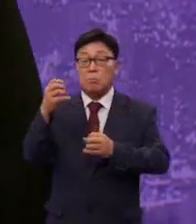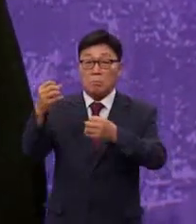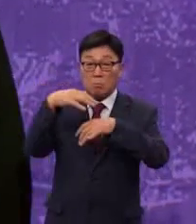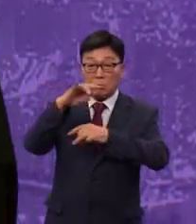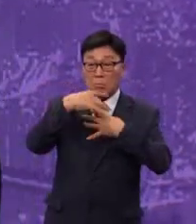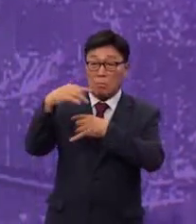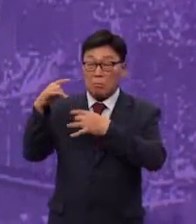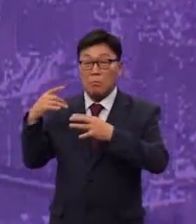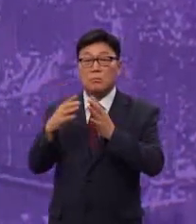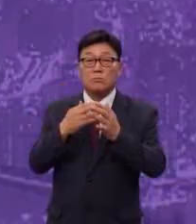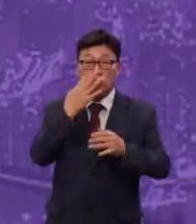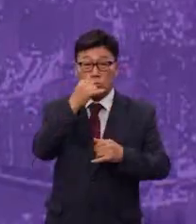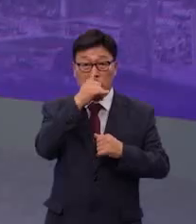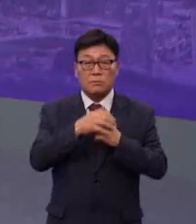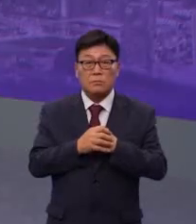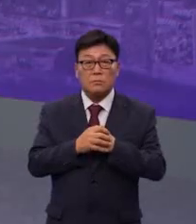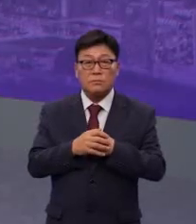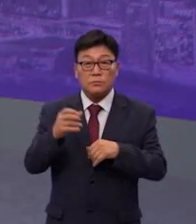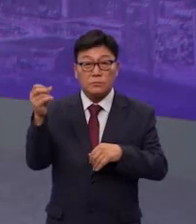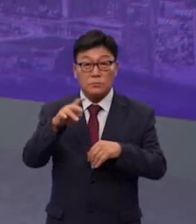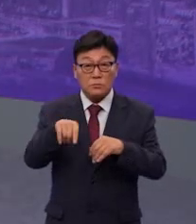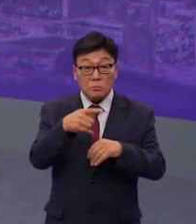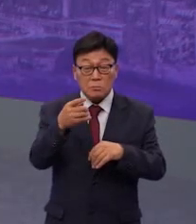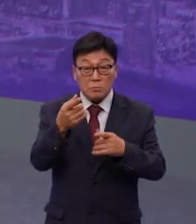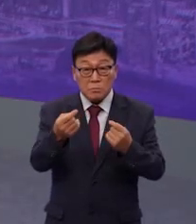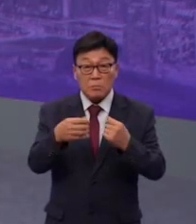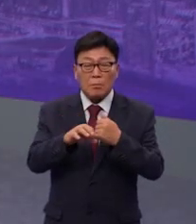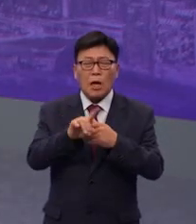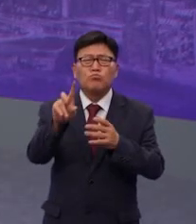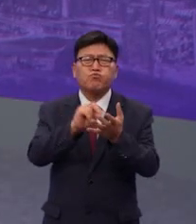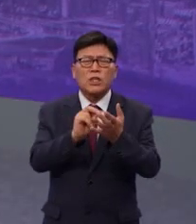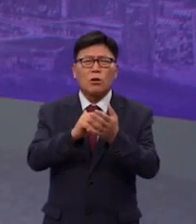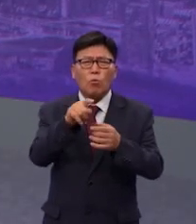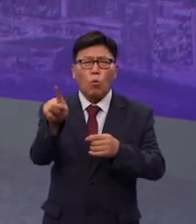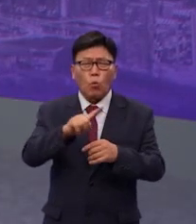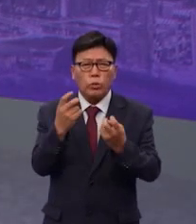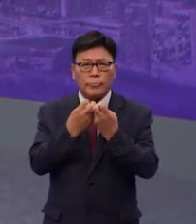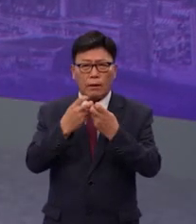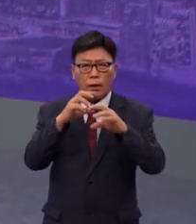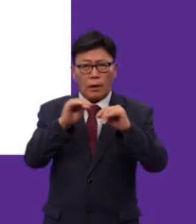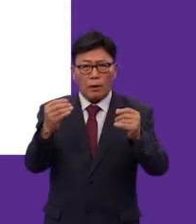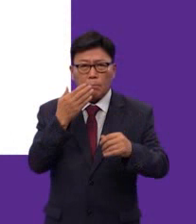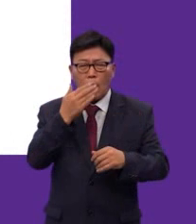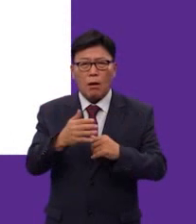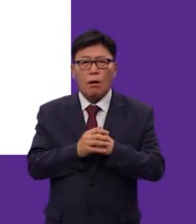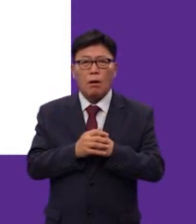가능성도 작지 않습니다. 자, 그렇다면 이러한 문제점을 어떻게 해결해야